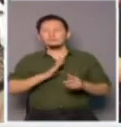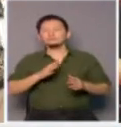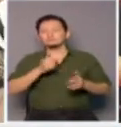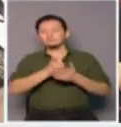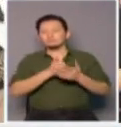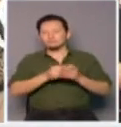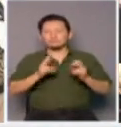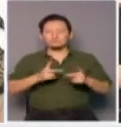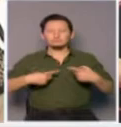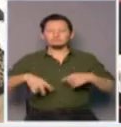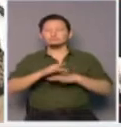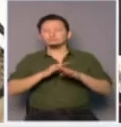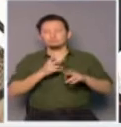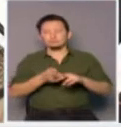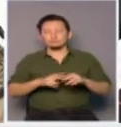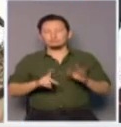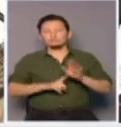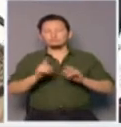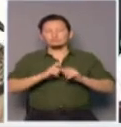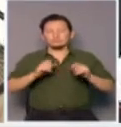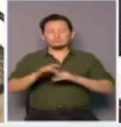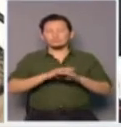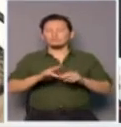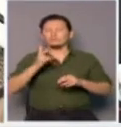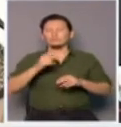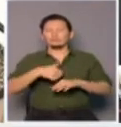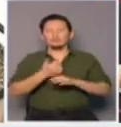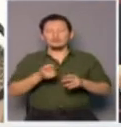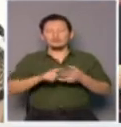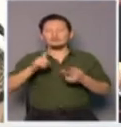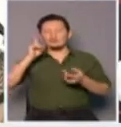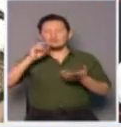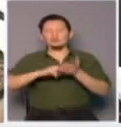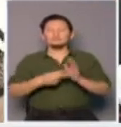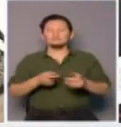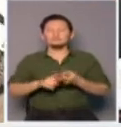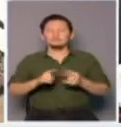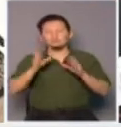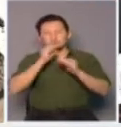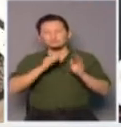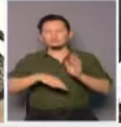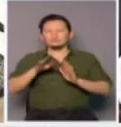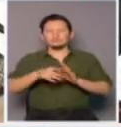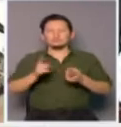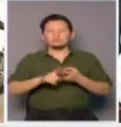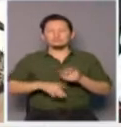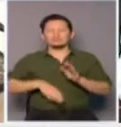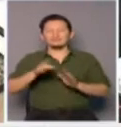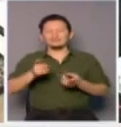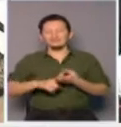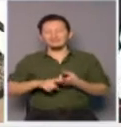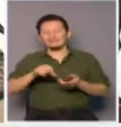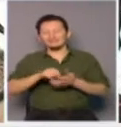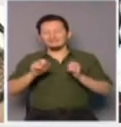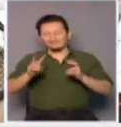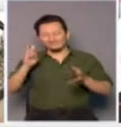главе государства. Благодаря взвешенной политике главы государства мы добиваемся больших успехов. В частности, благодаря позитивному подходу